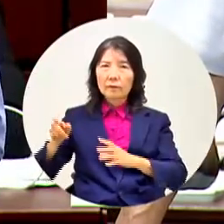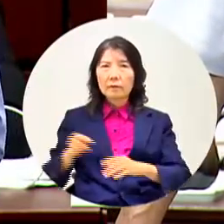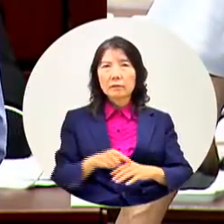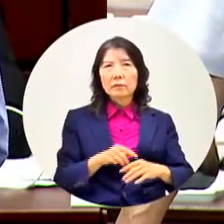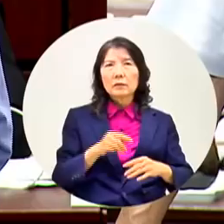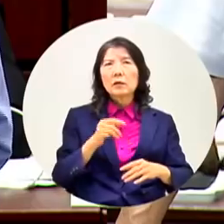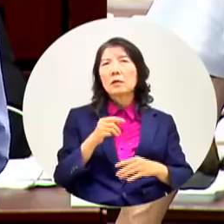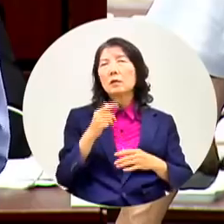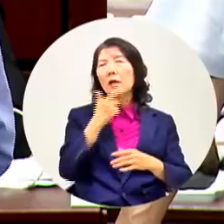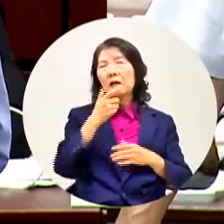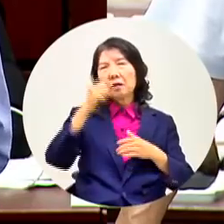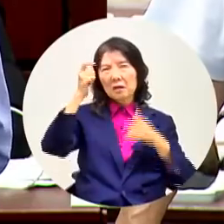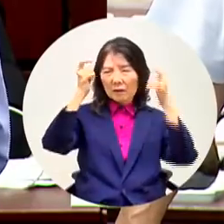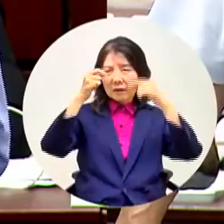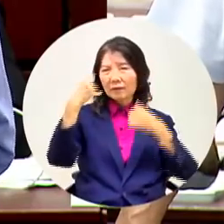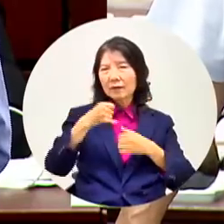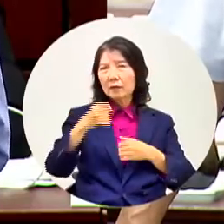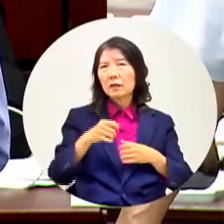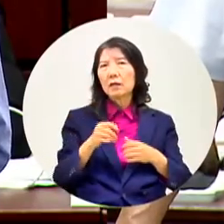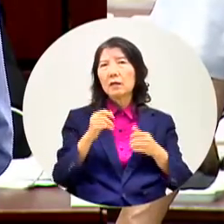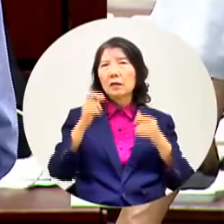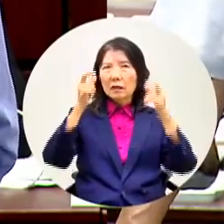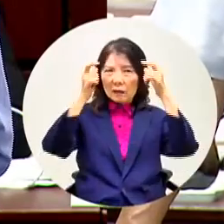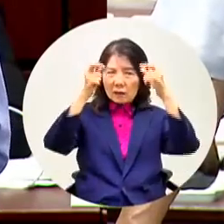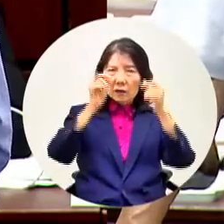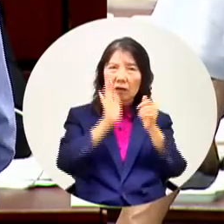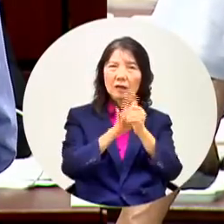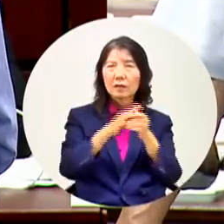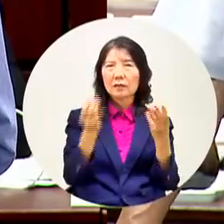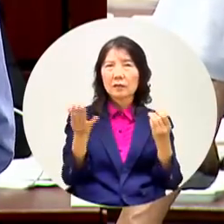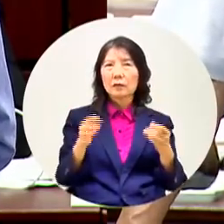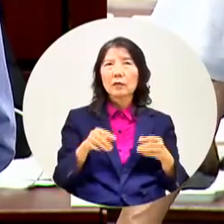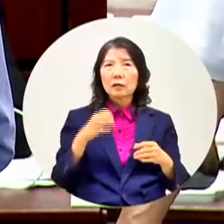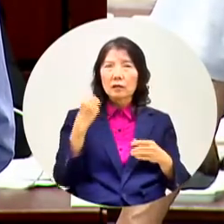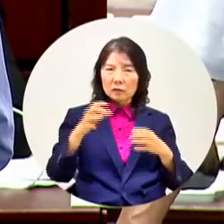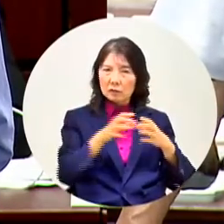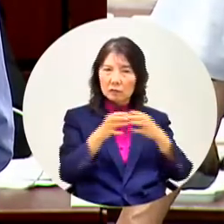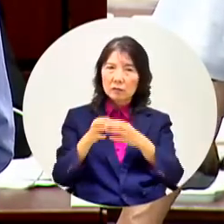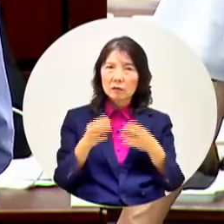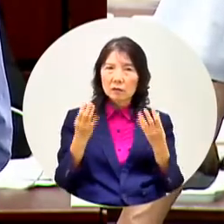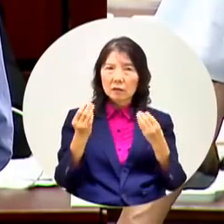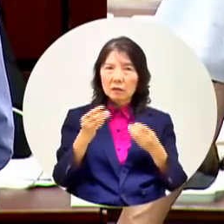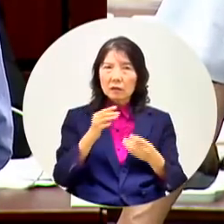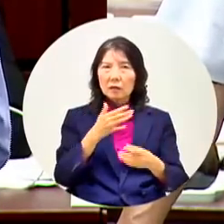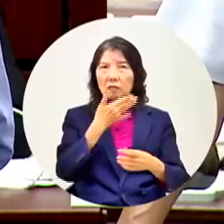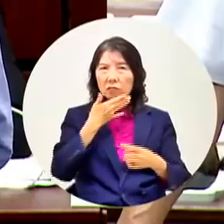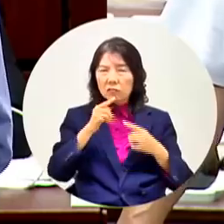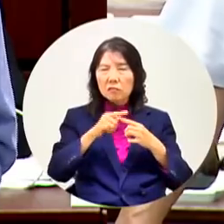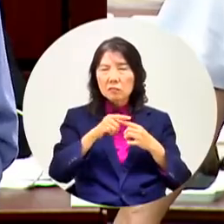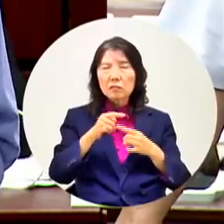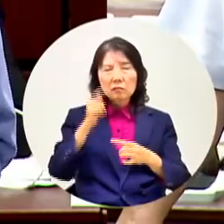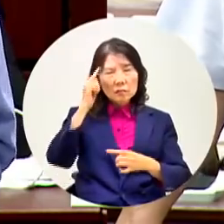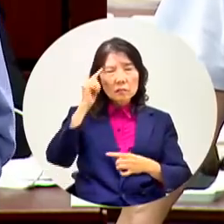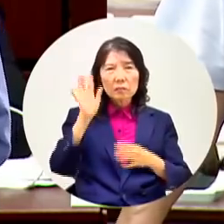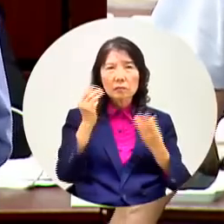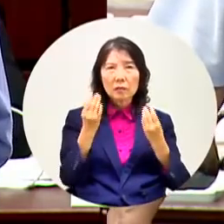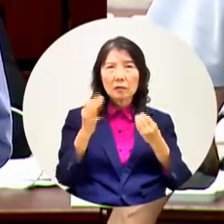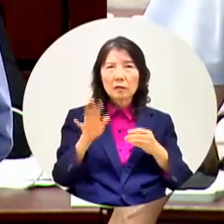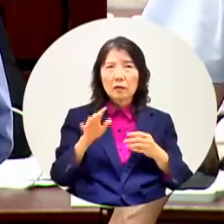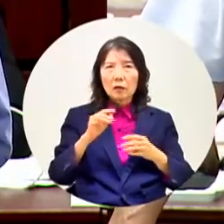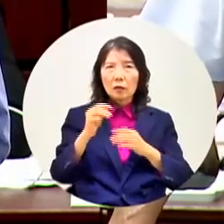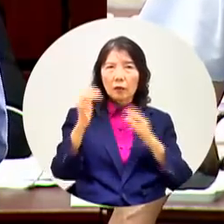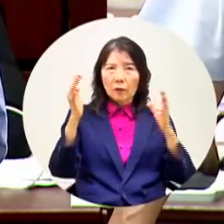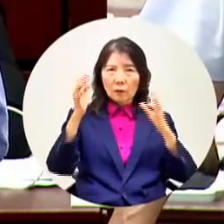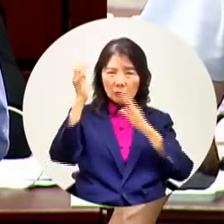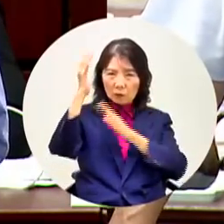衰对高雄没有帮助。我们一定会，新的团队没有任何私人的欲望，跟汉忠议员报告，我们会全力打拼，